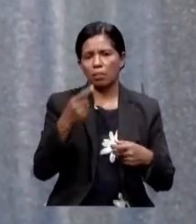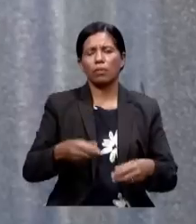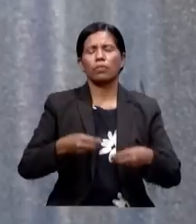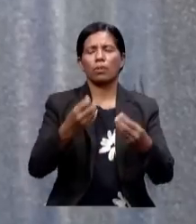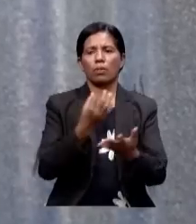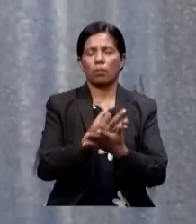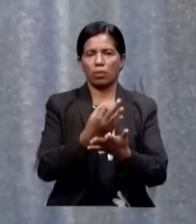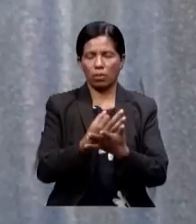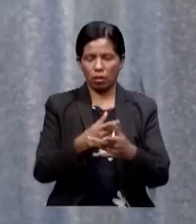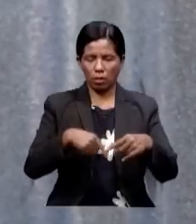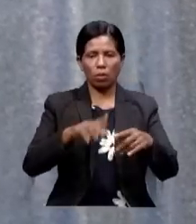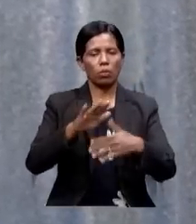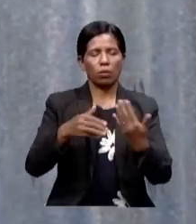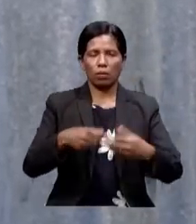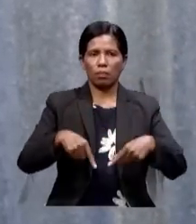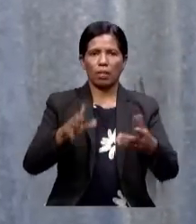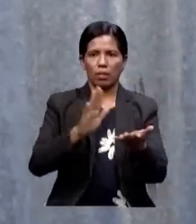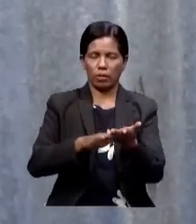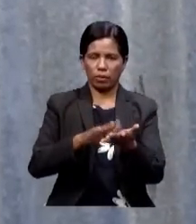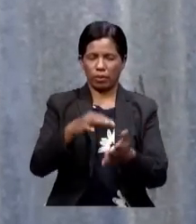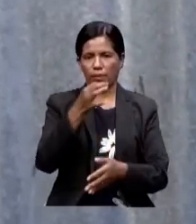pergi sekolah.